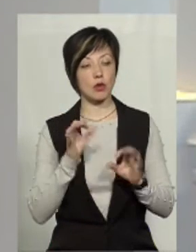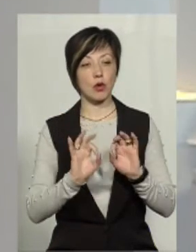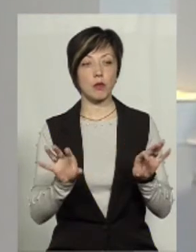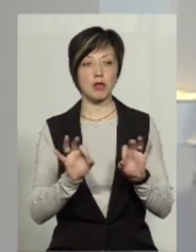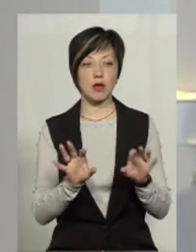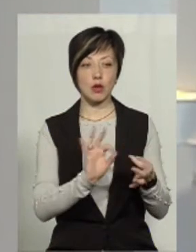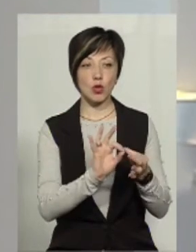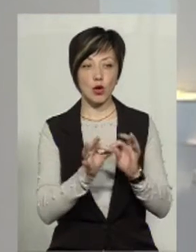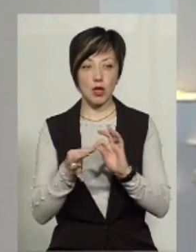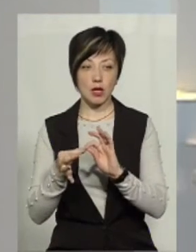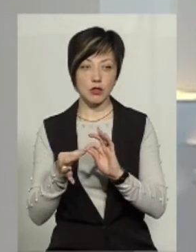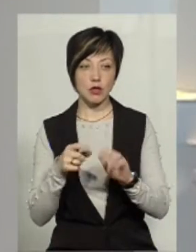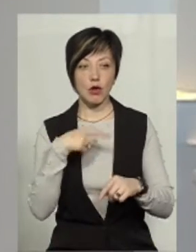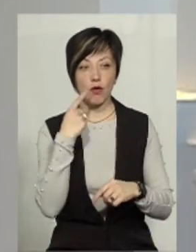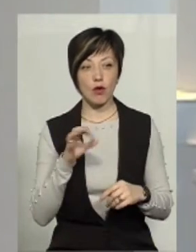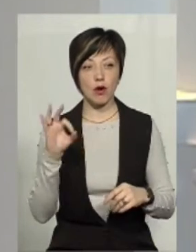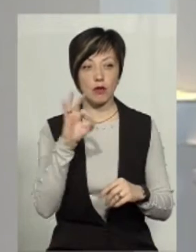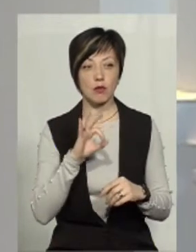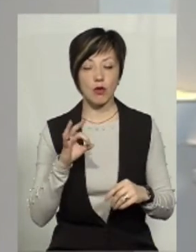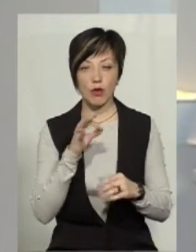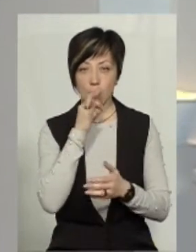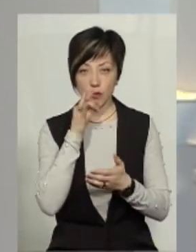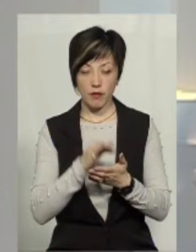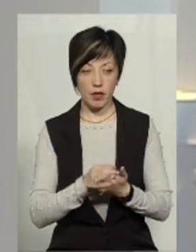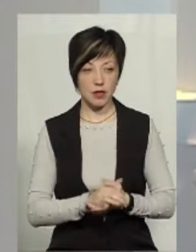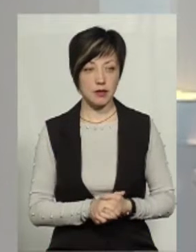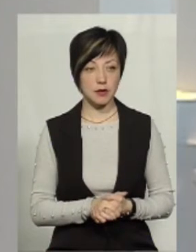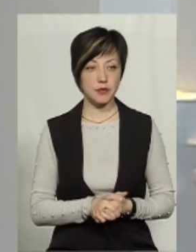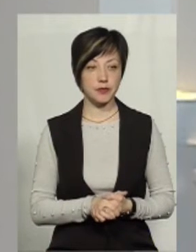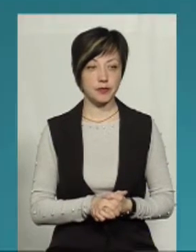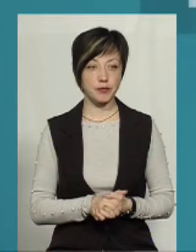де докладніше говорять про